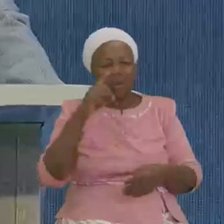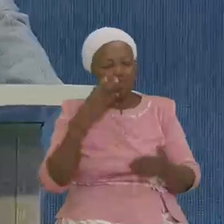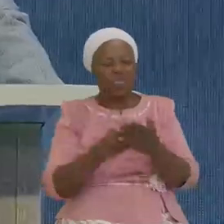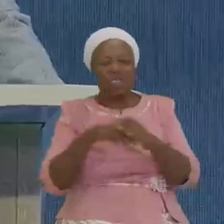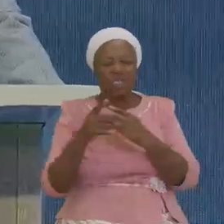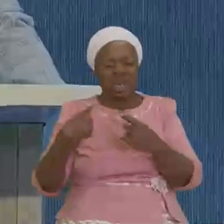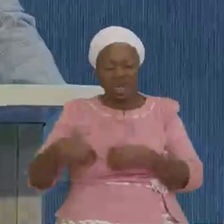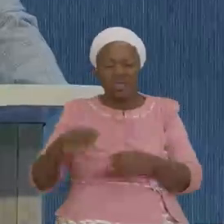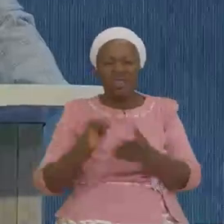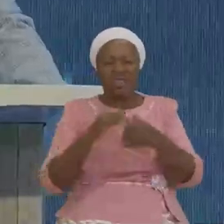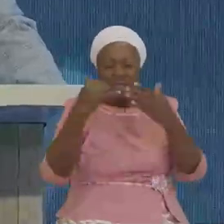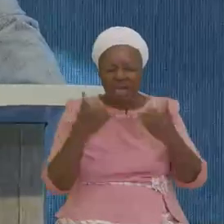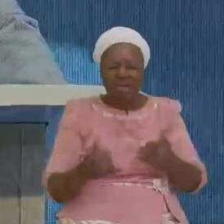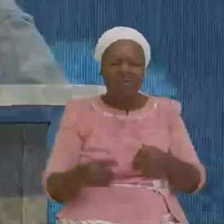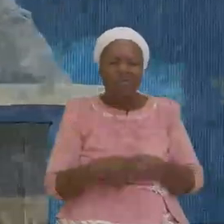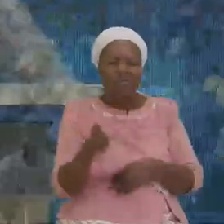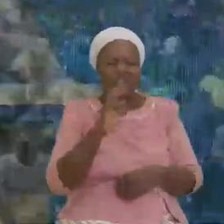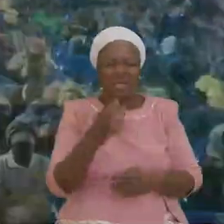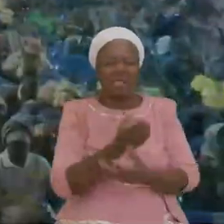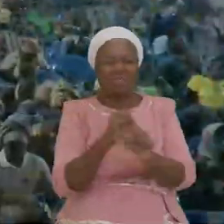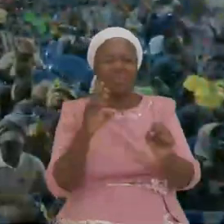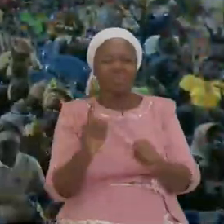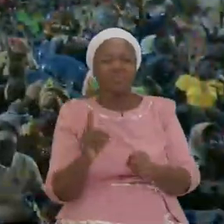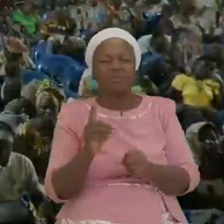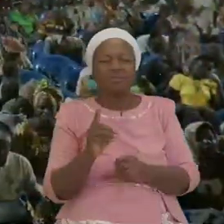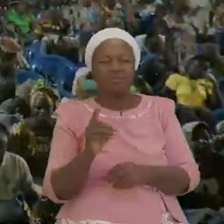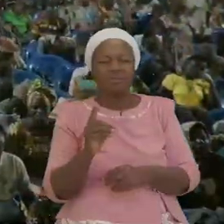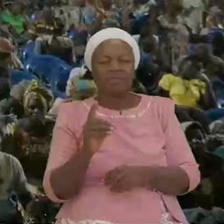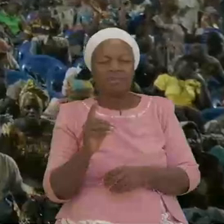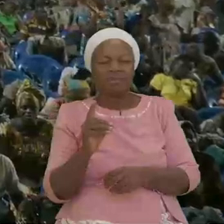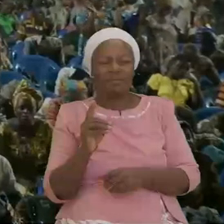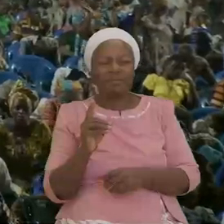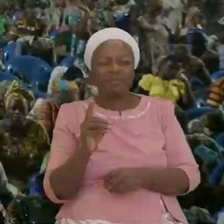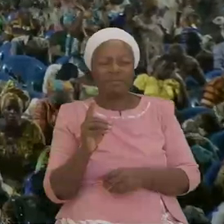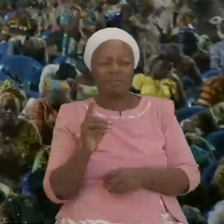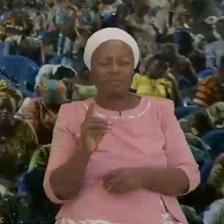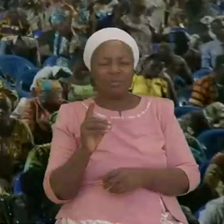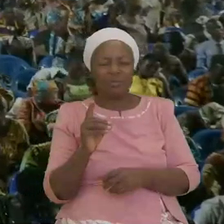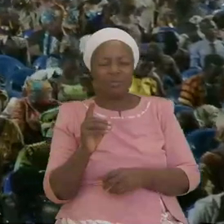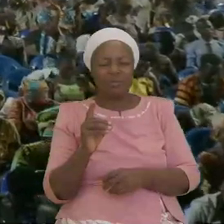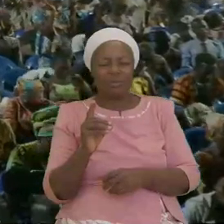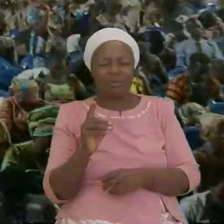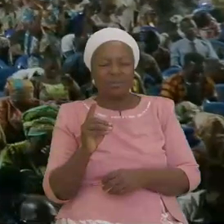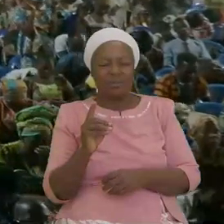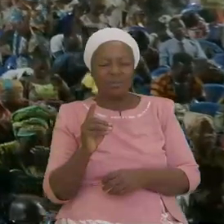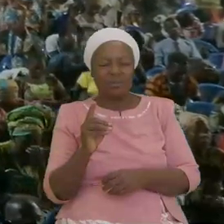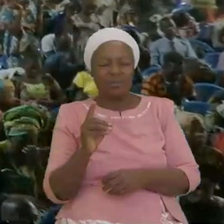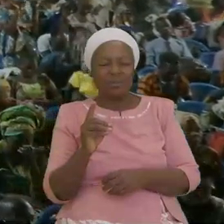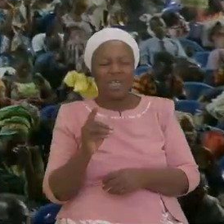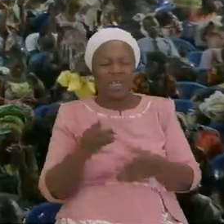Que l'Esprit de Dieu rende les témoignages à leur cœur qui sont maintenant sauvés.